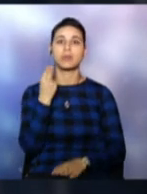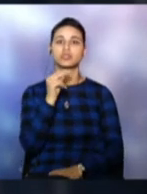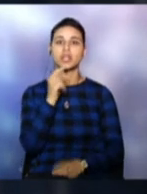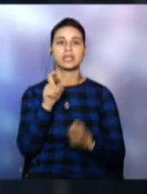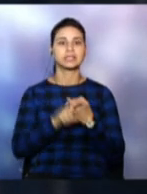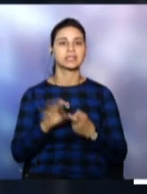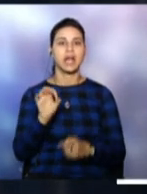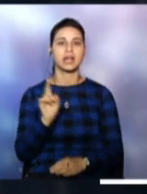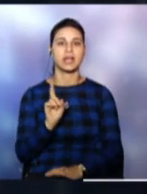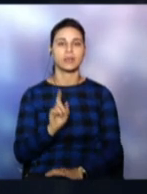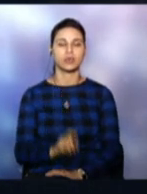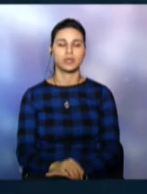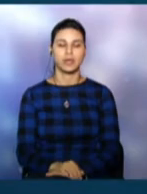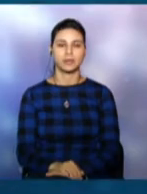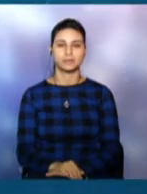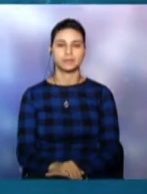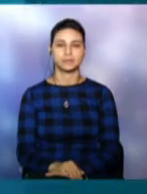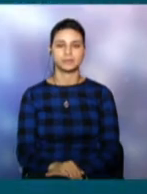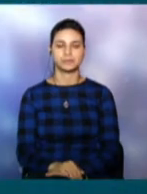ეხებოდა.